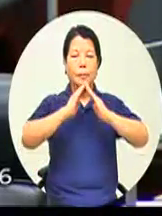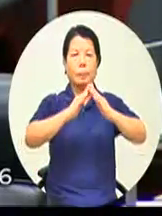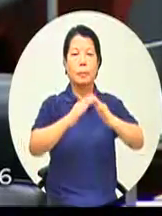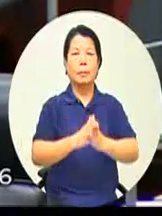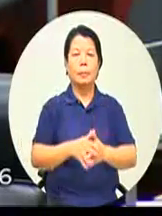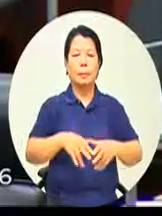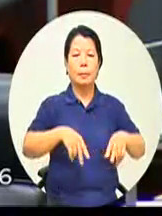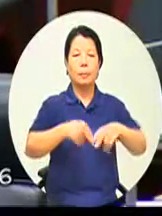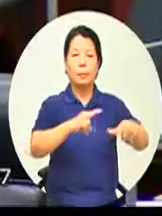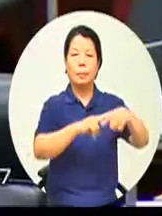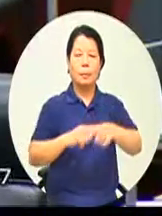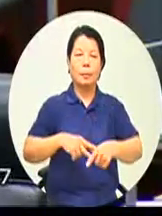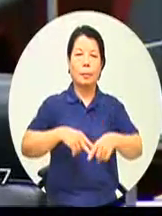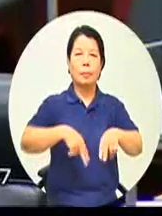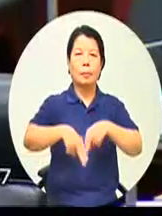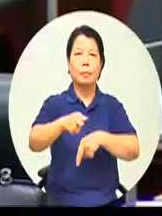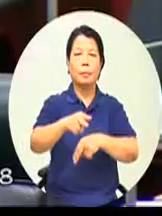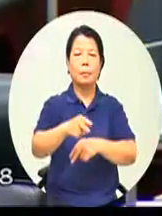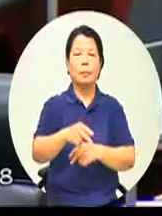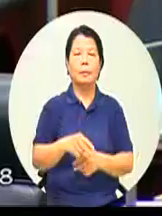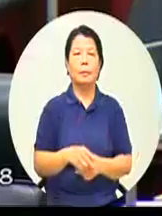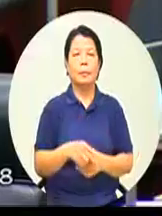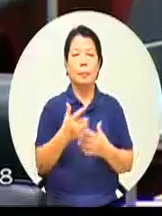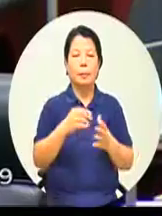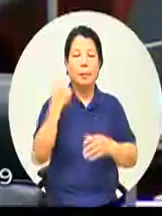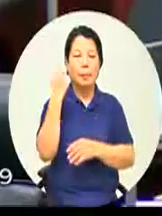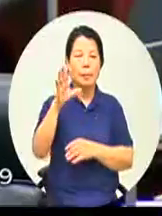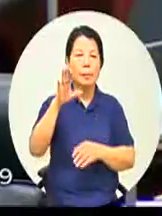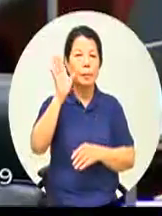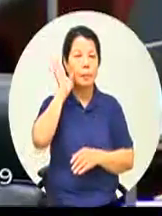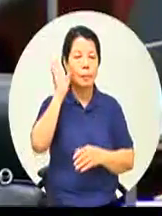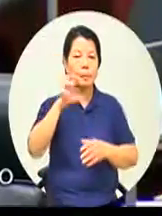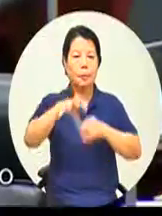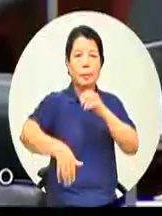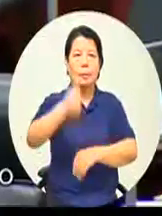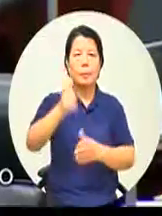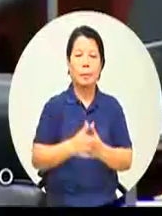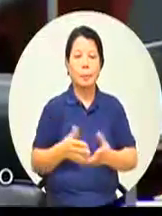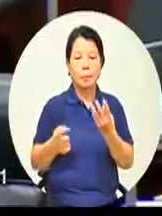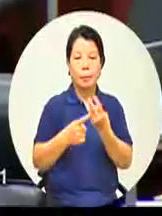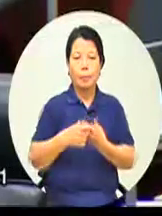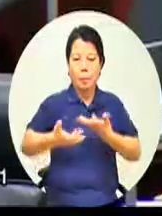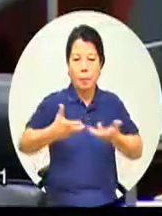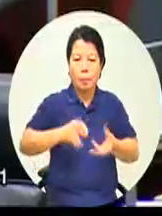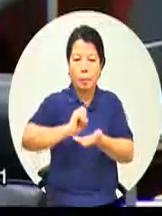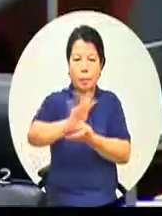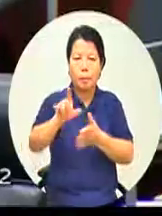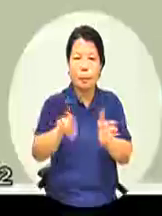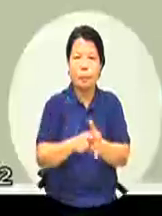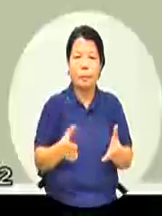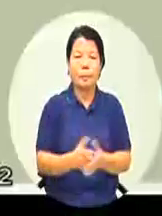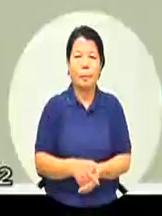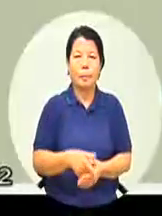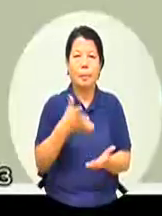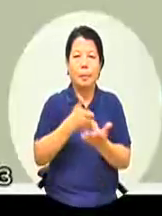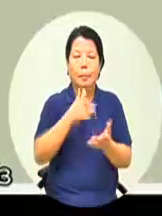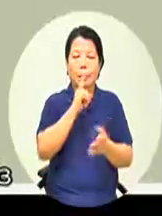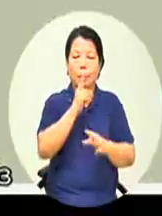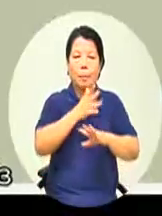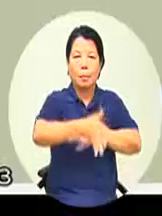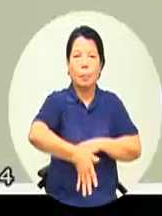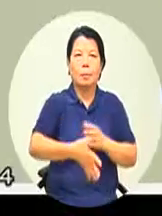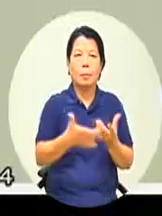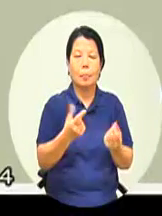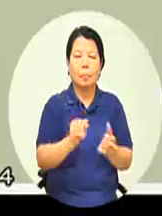到我们新闻局局长在我们的这个业务报告的时候，嘛讲到这个城市行